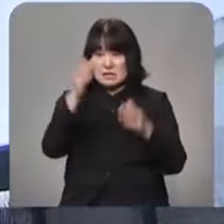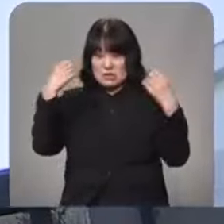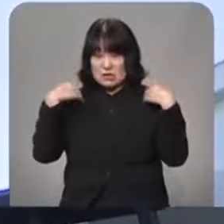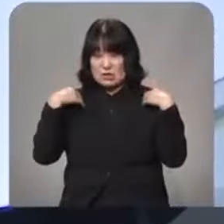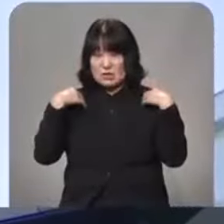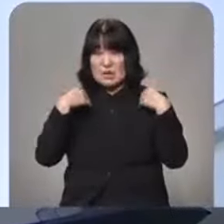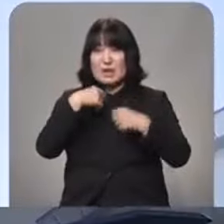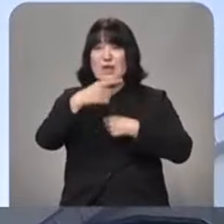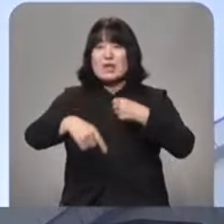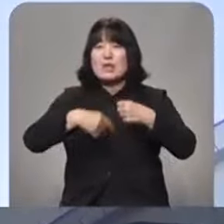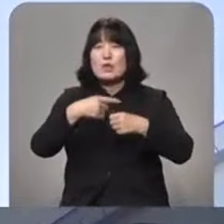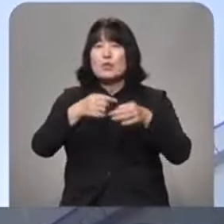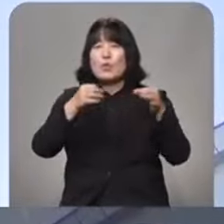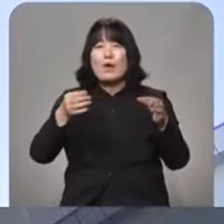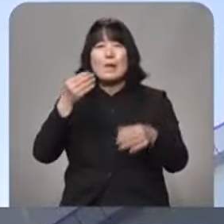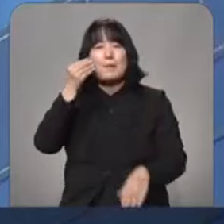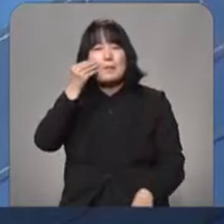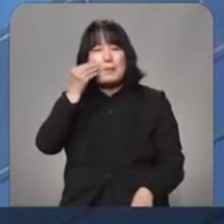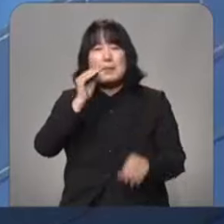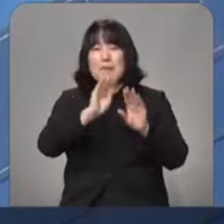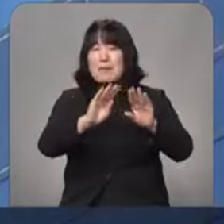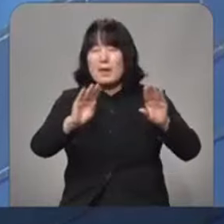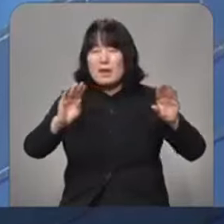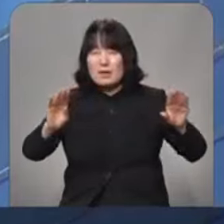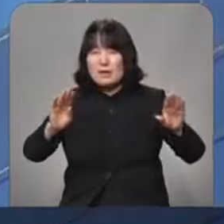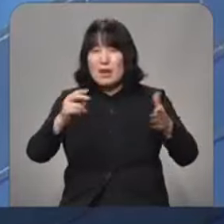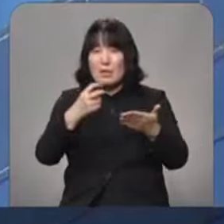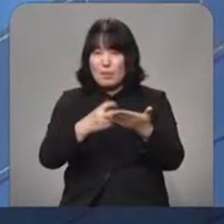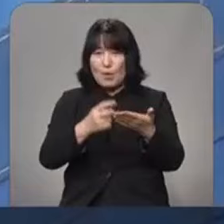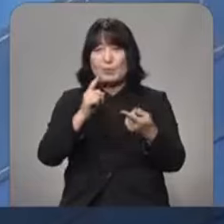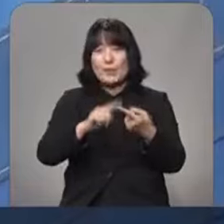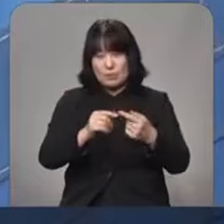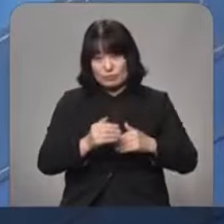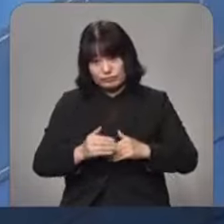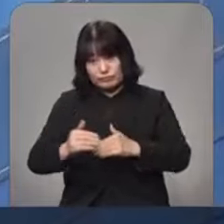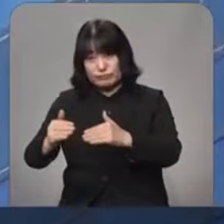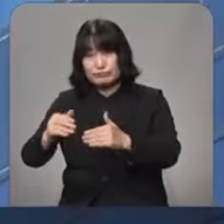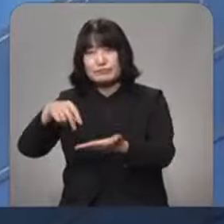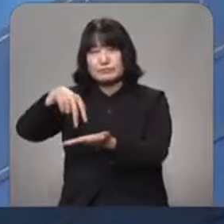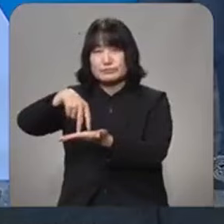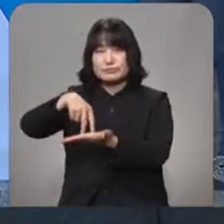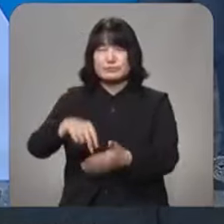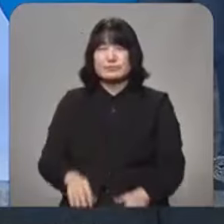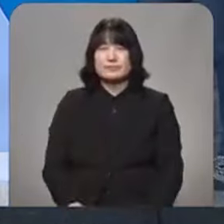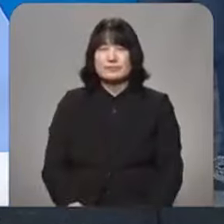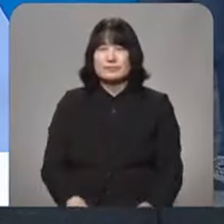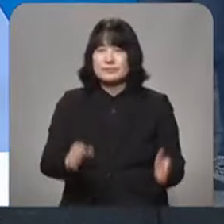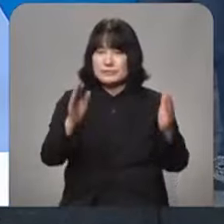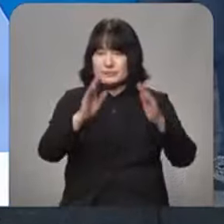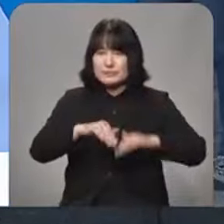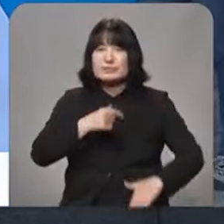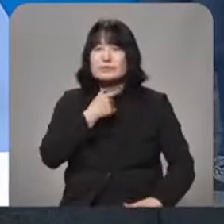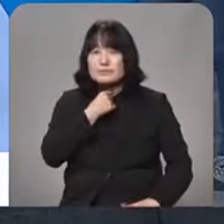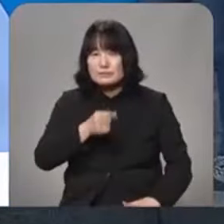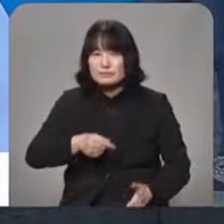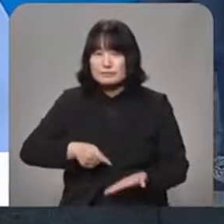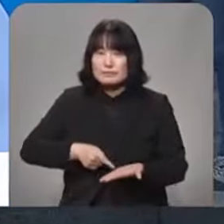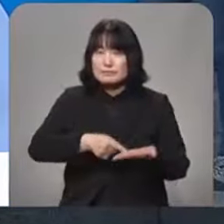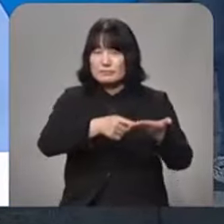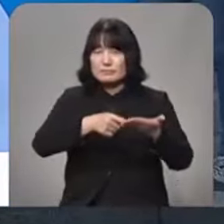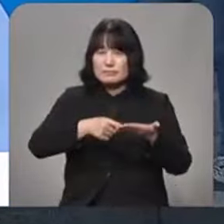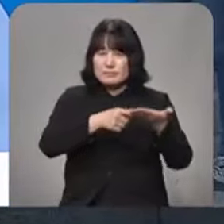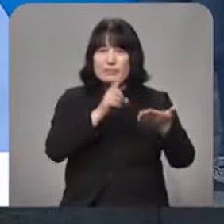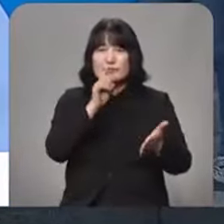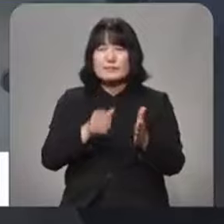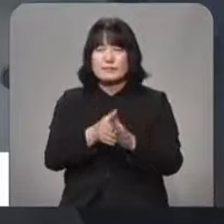현수막이 1년 넘게 방치돼 법적 절차에 따라 철거했다고 말합니다. 철거를 요구하는 시민들은 강릉시